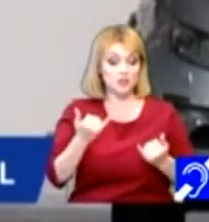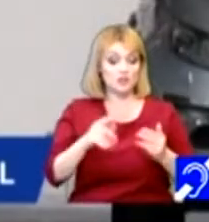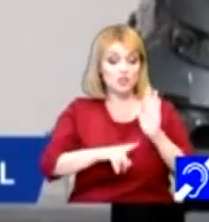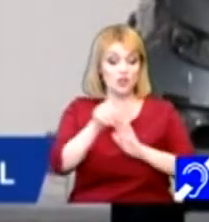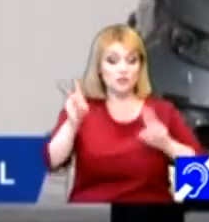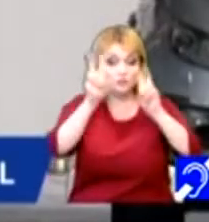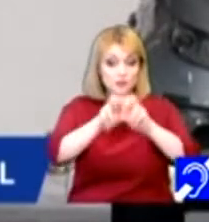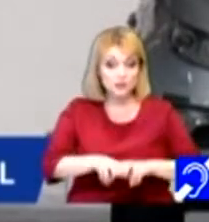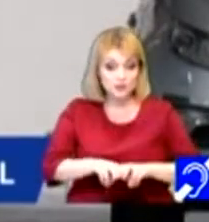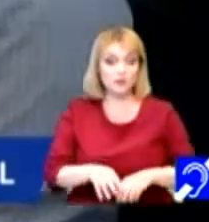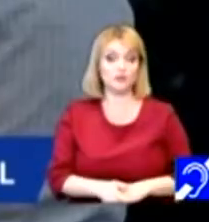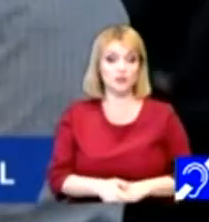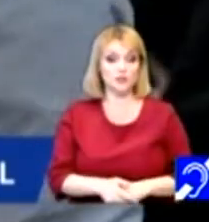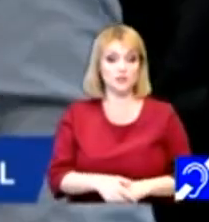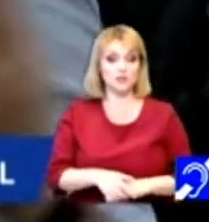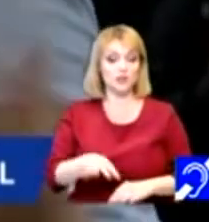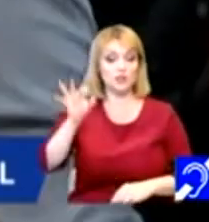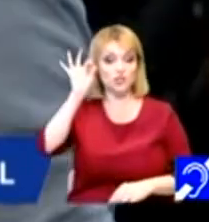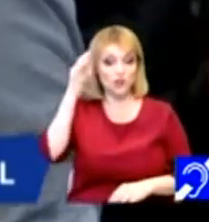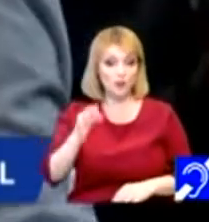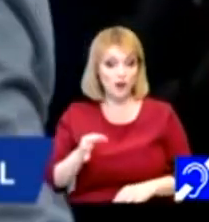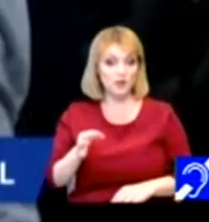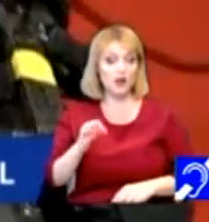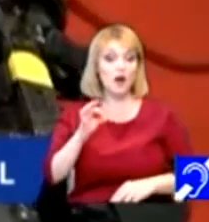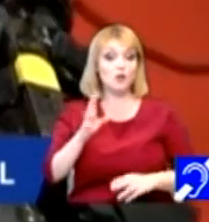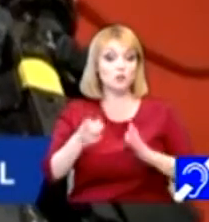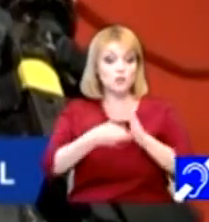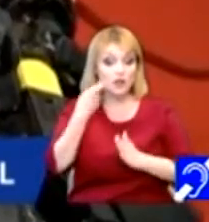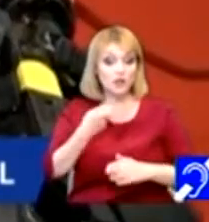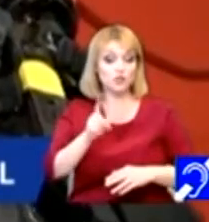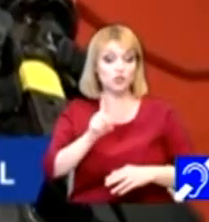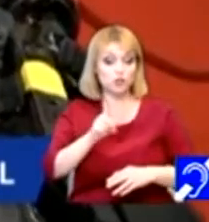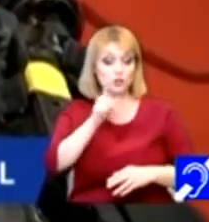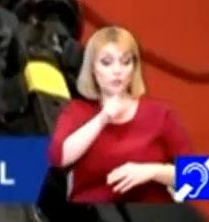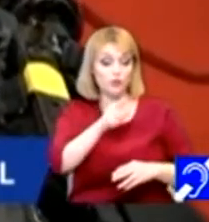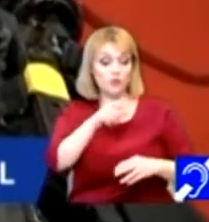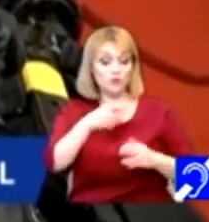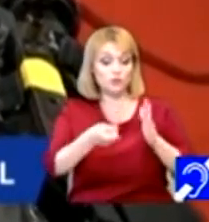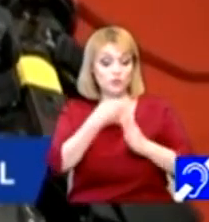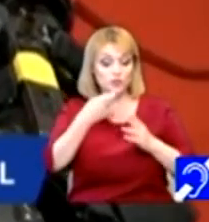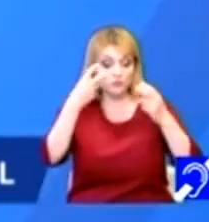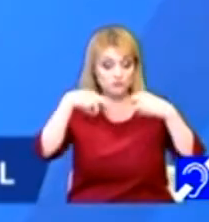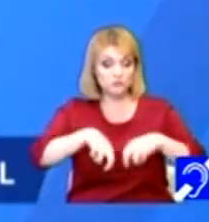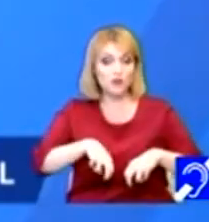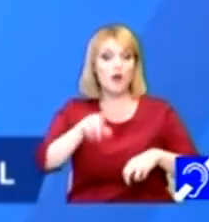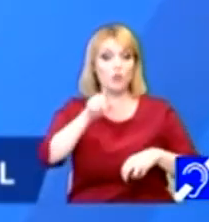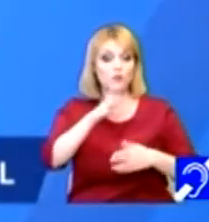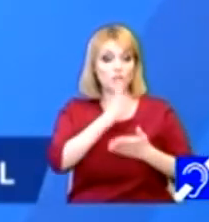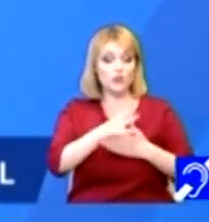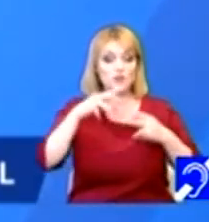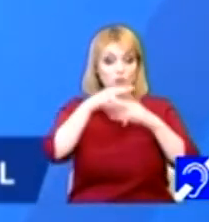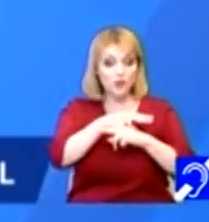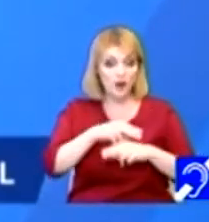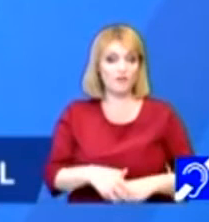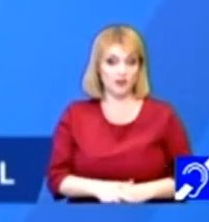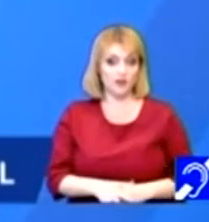Alexei Navalny, care a fost scos azi din comă într-un spital din Berlin. Într-o emisiune TV, Maas, a cărui țară deține președinția Consiliului UE, a